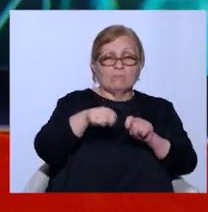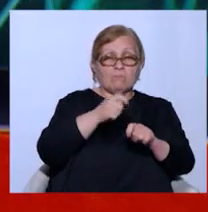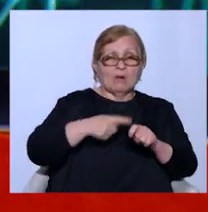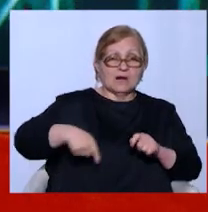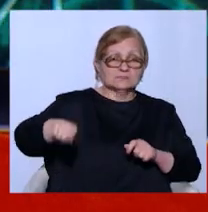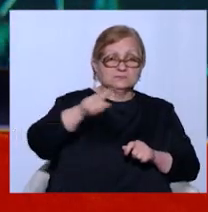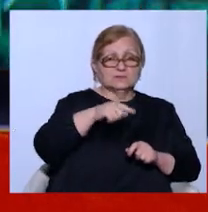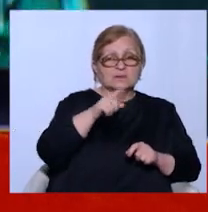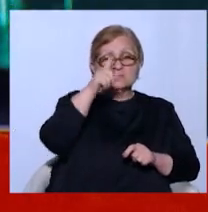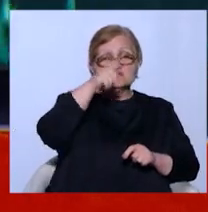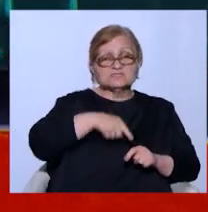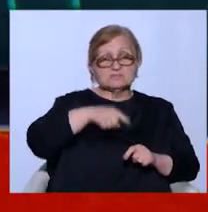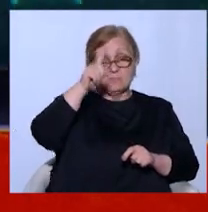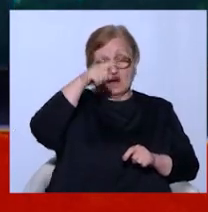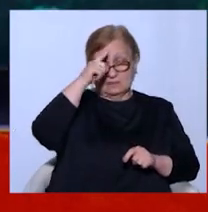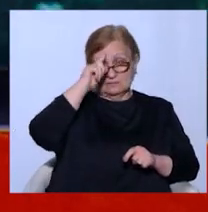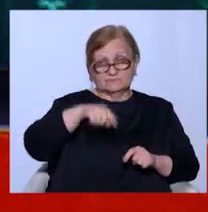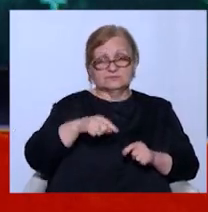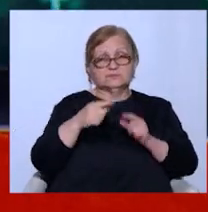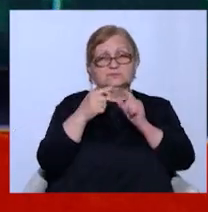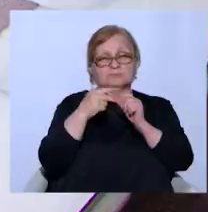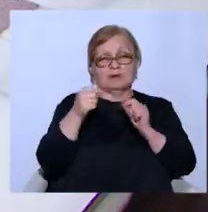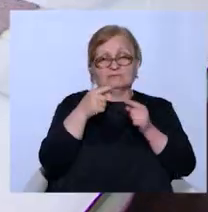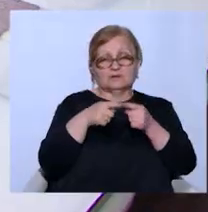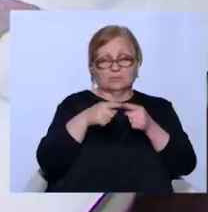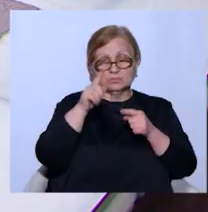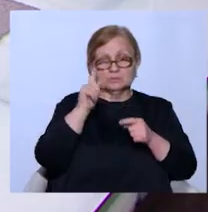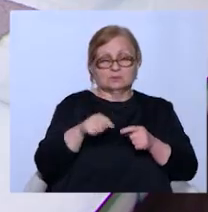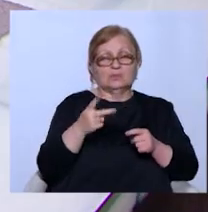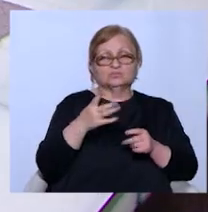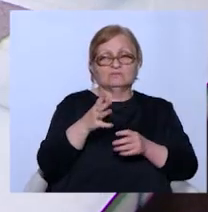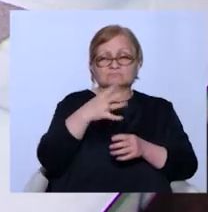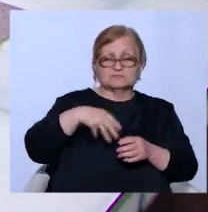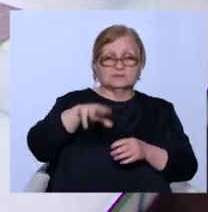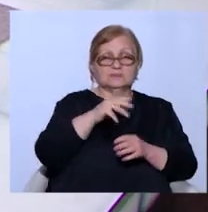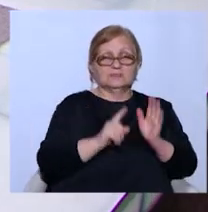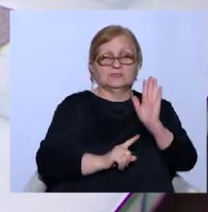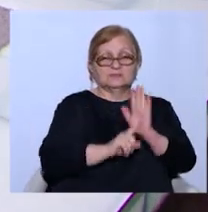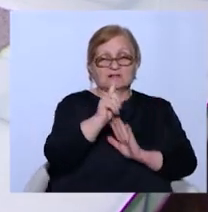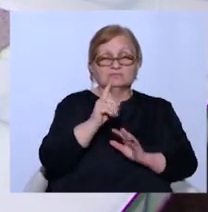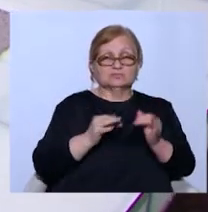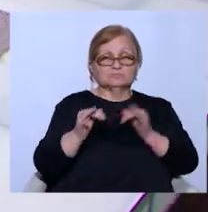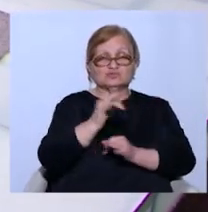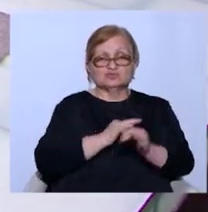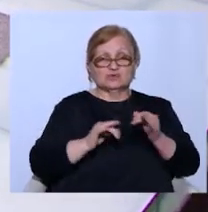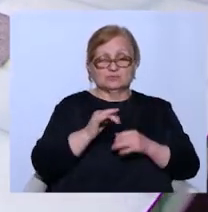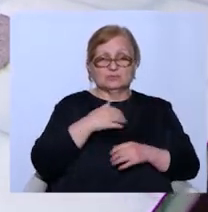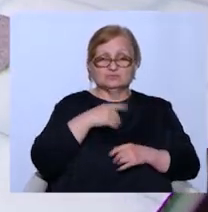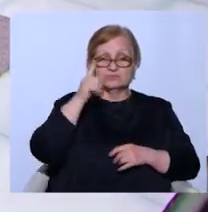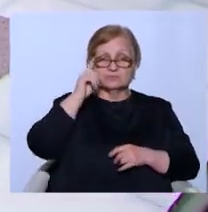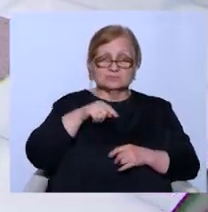იგი, ვიცით სიმაღლეები, ვიცით მახვილი კუთხის სინუსი და უნდა ვიპოვოთ ფართობი. მოდი დავიწყოთ მსჯელობა. ჩვენ ვიცით,